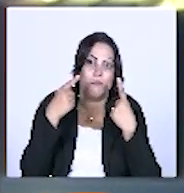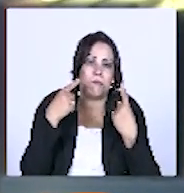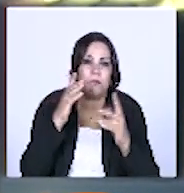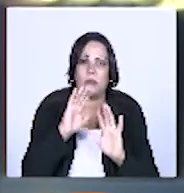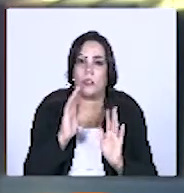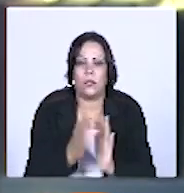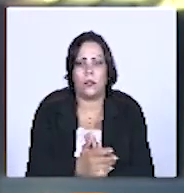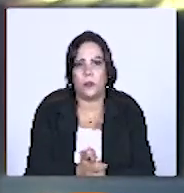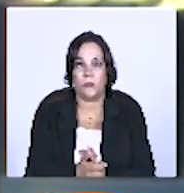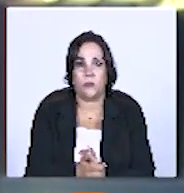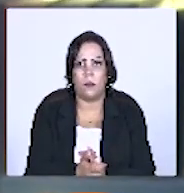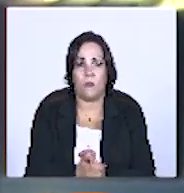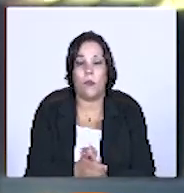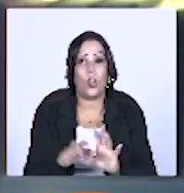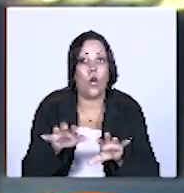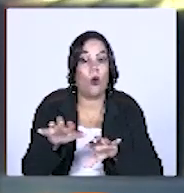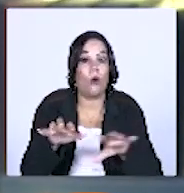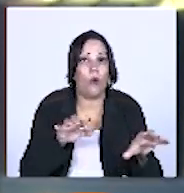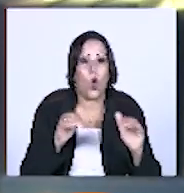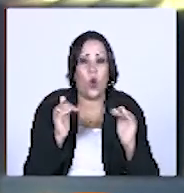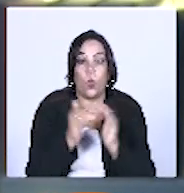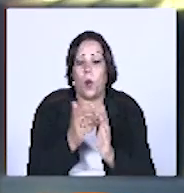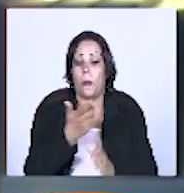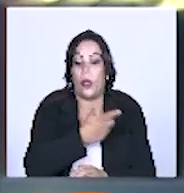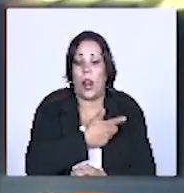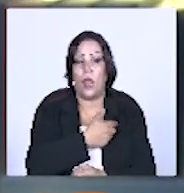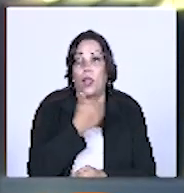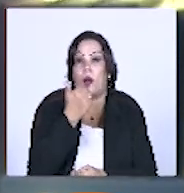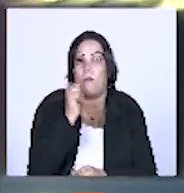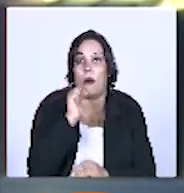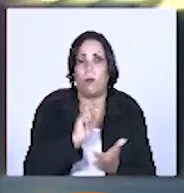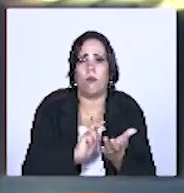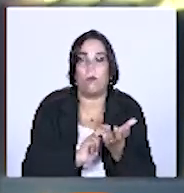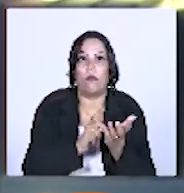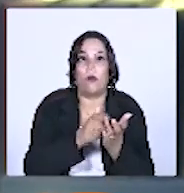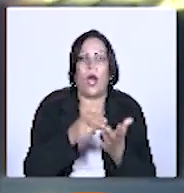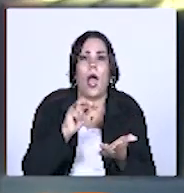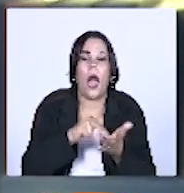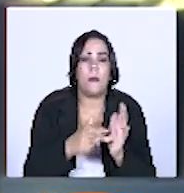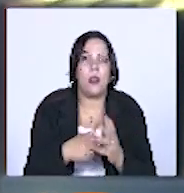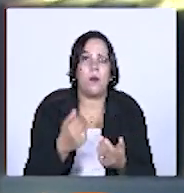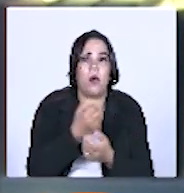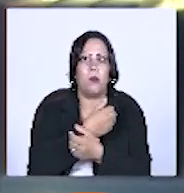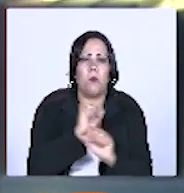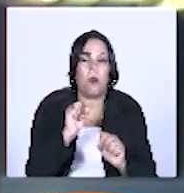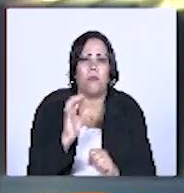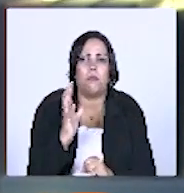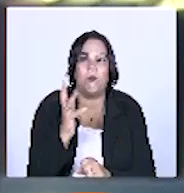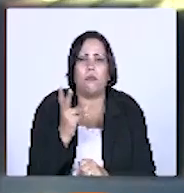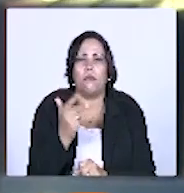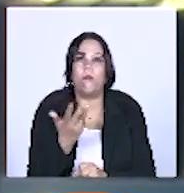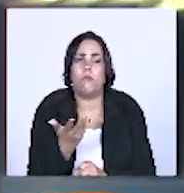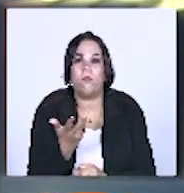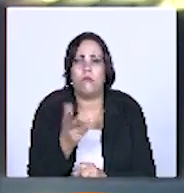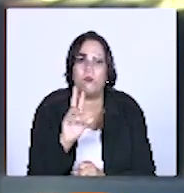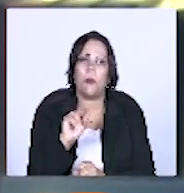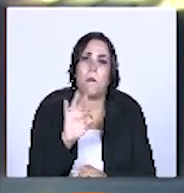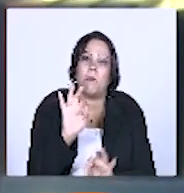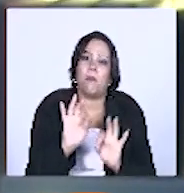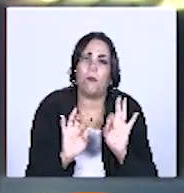طوارد ايران اتخذت يوم الثلاثاء الماضي خطوه واطلقت ما يقرب حسب بعض